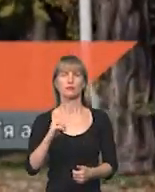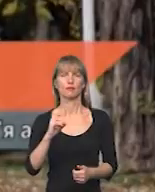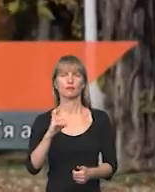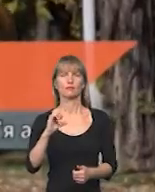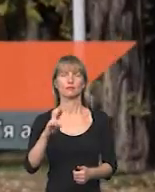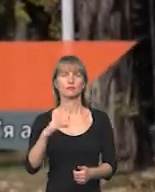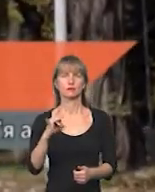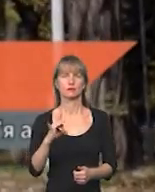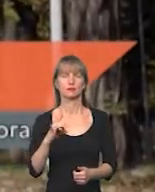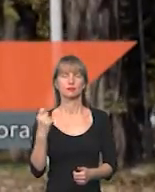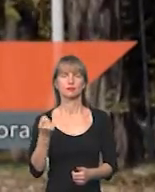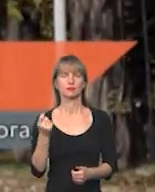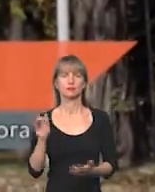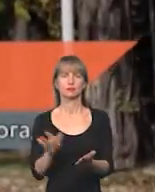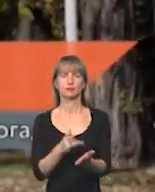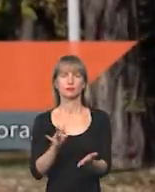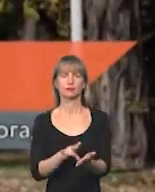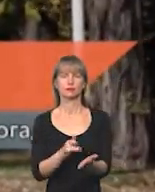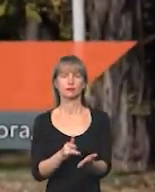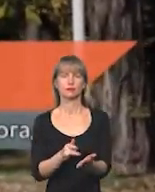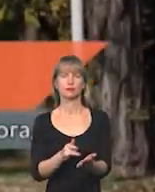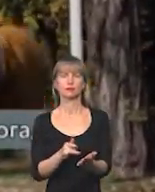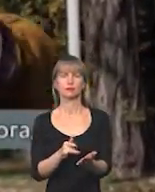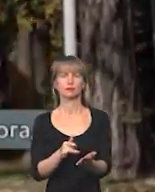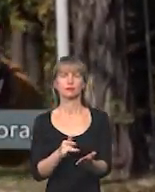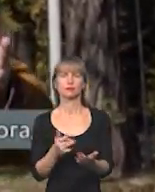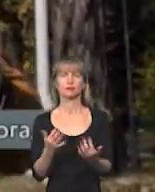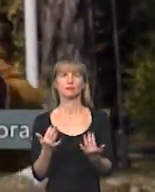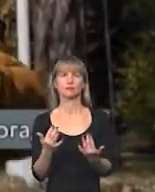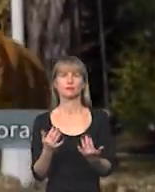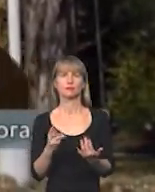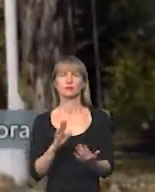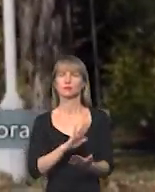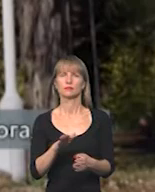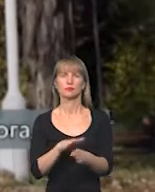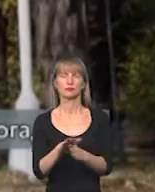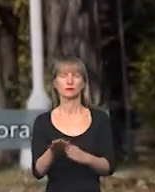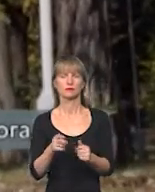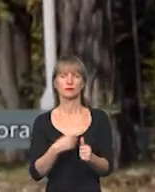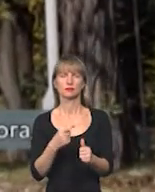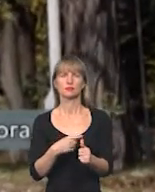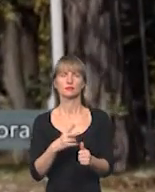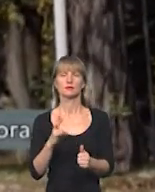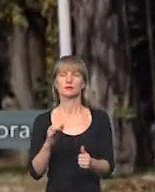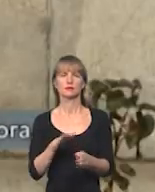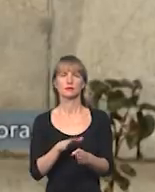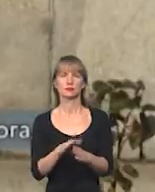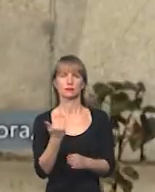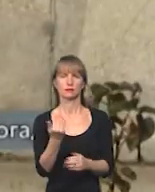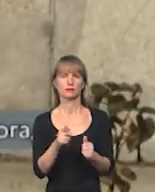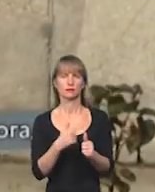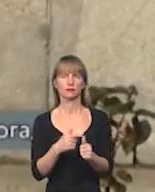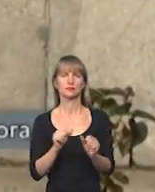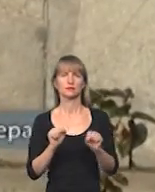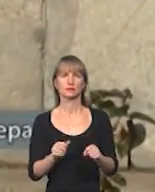страница. На самом деле это его, ну даже не знаю, как сказать, вот не полное имя или не совсем даже его имя. Ну как можно